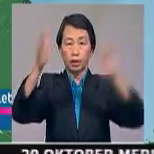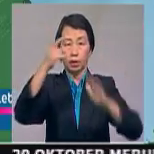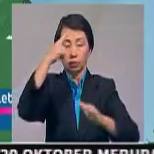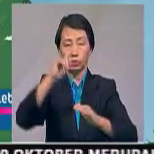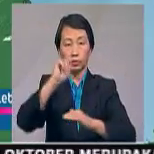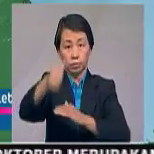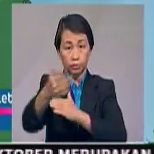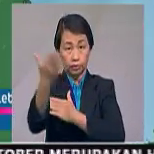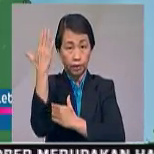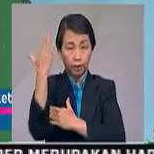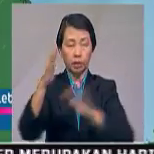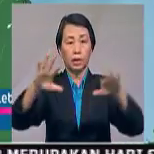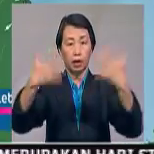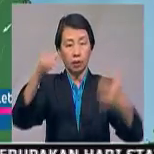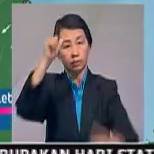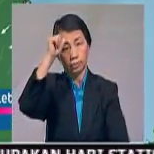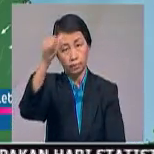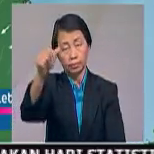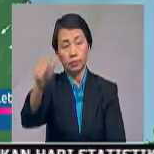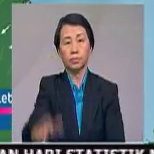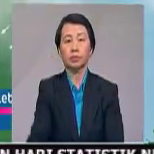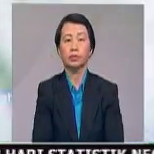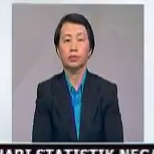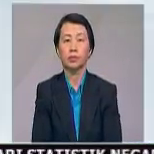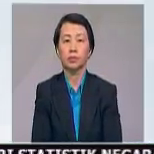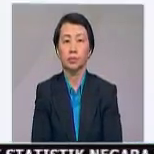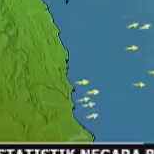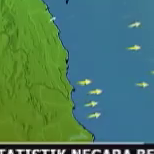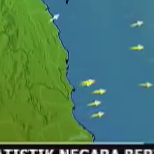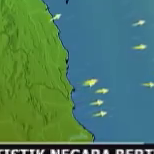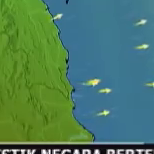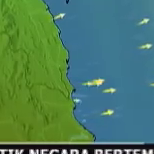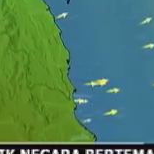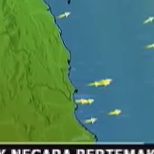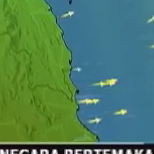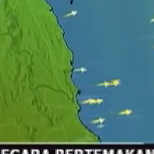pagi nanti. Sekian, Assalamualaikum.